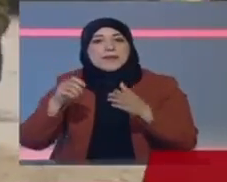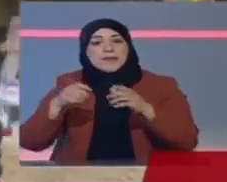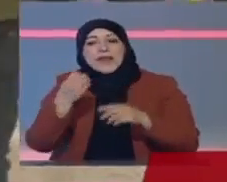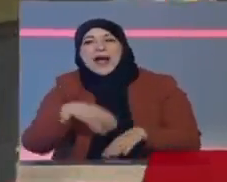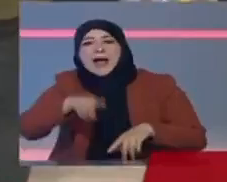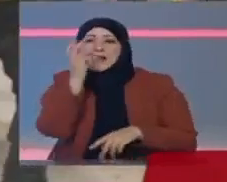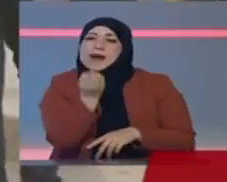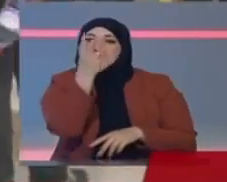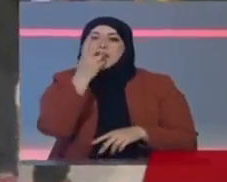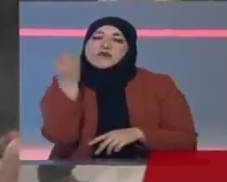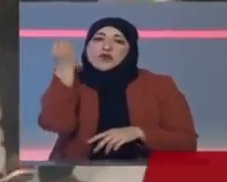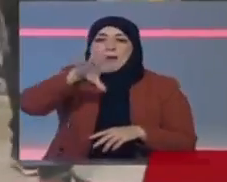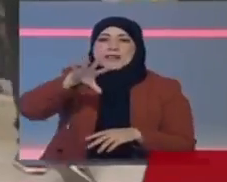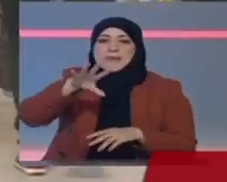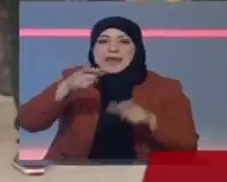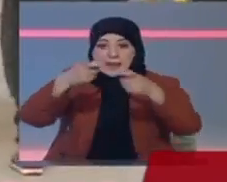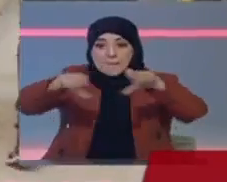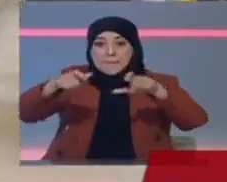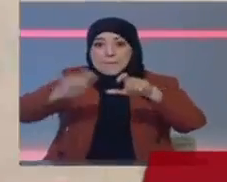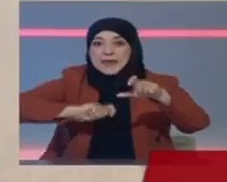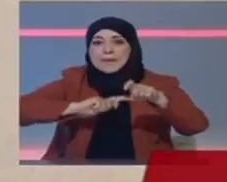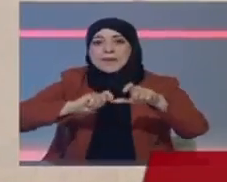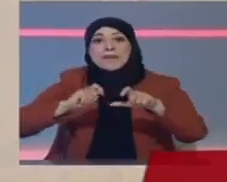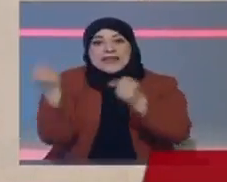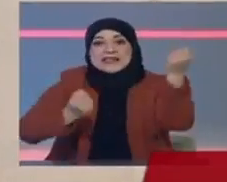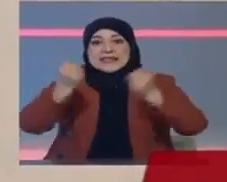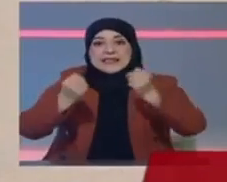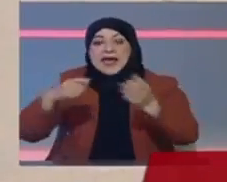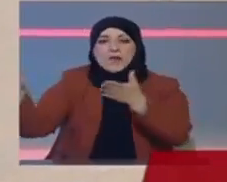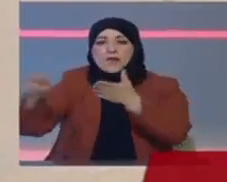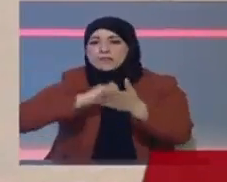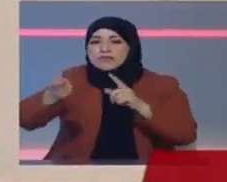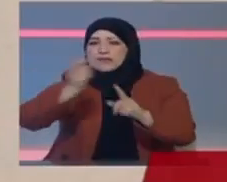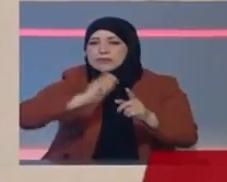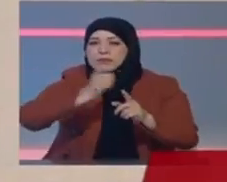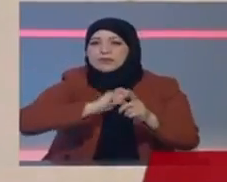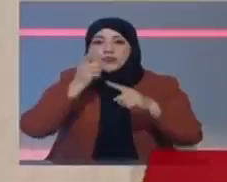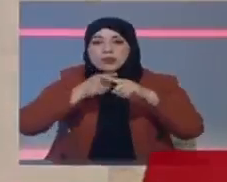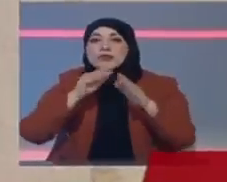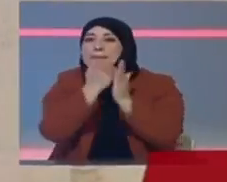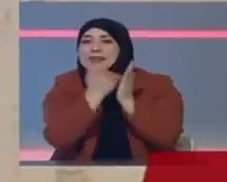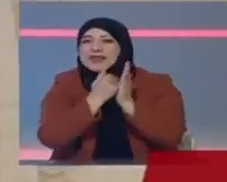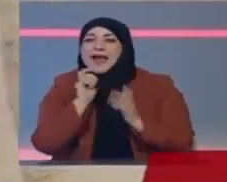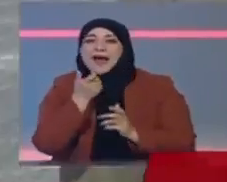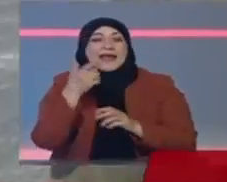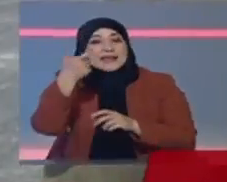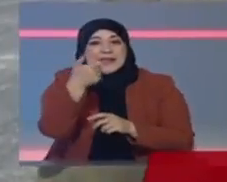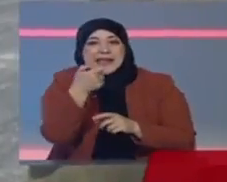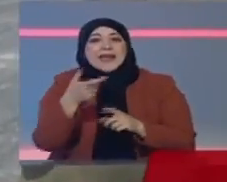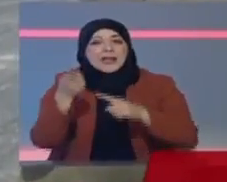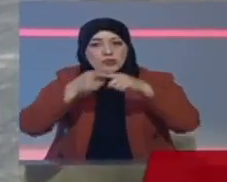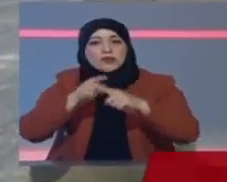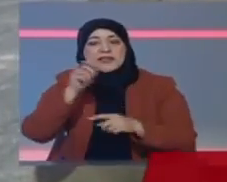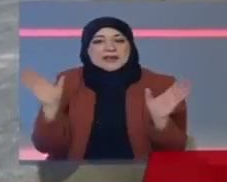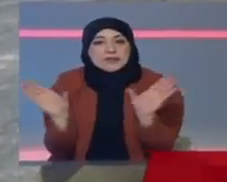وخمسمائه رخص السياقه وكذلك اه رمزيه وحجز اكثر من سته وعشرين